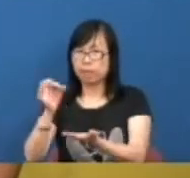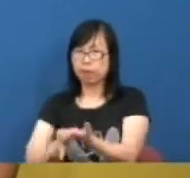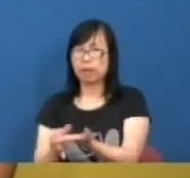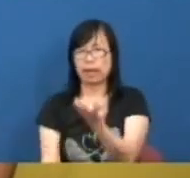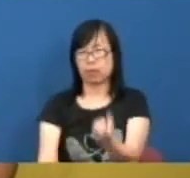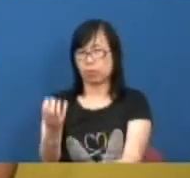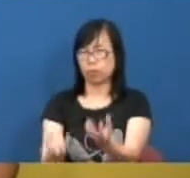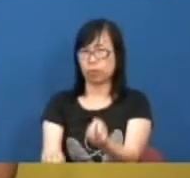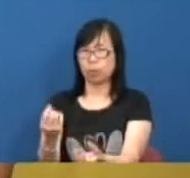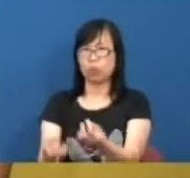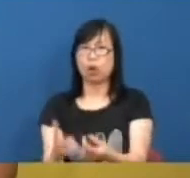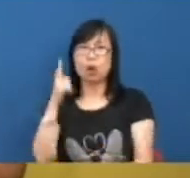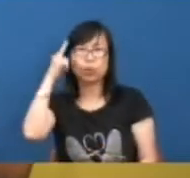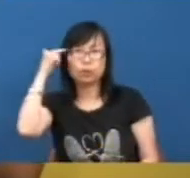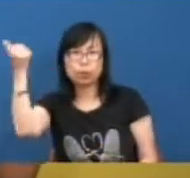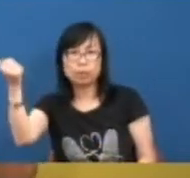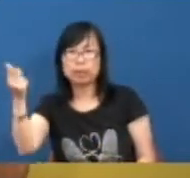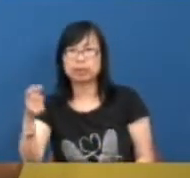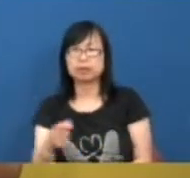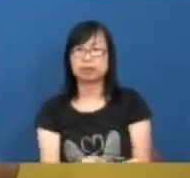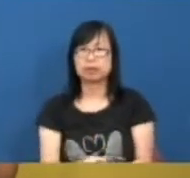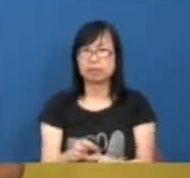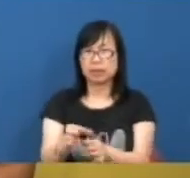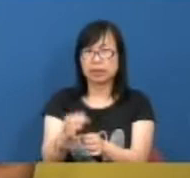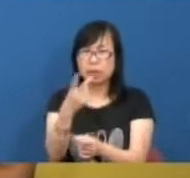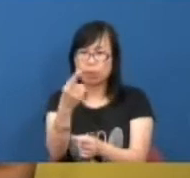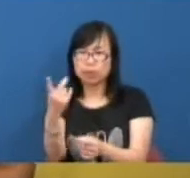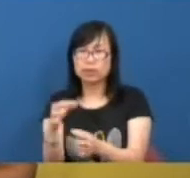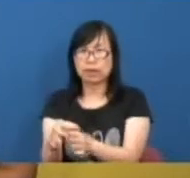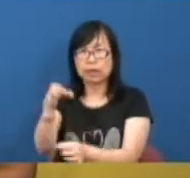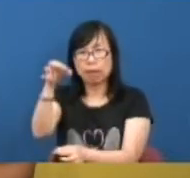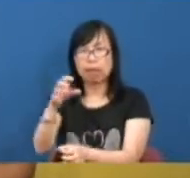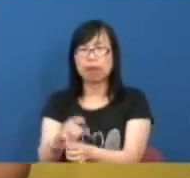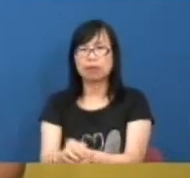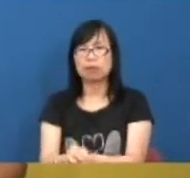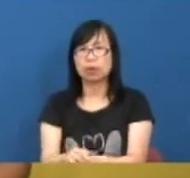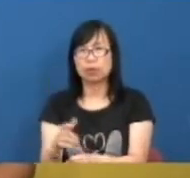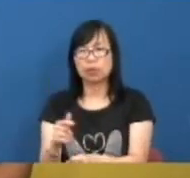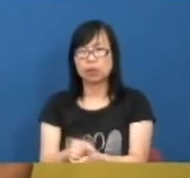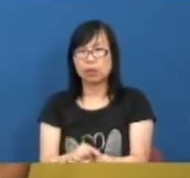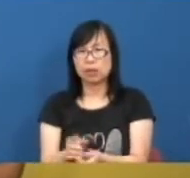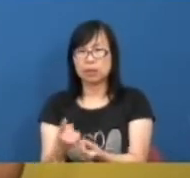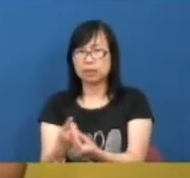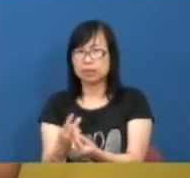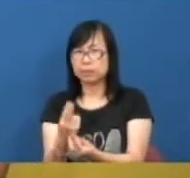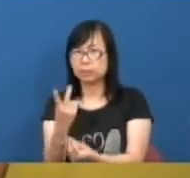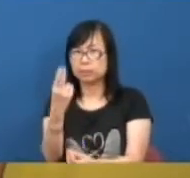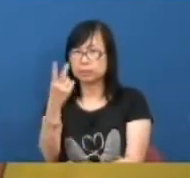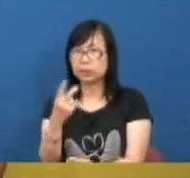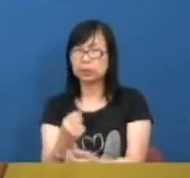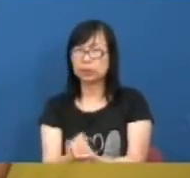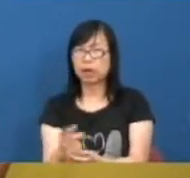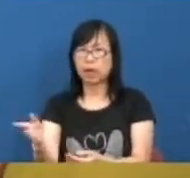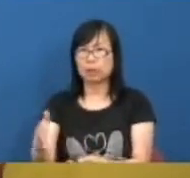多好出名葱噶嘛，咁你種好多葱嘅，可能啲味道比較濃烈嘅，咁佢嗰邊咧就有啲